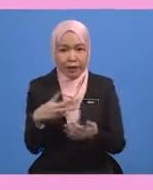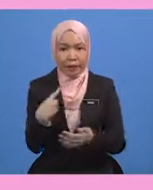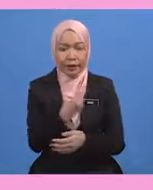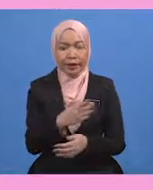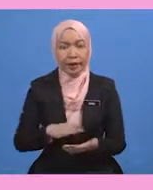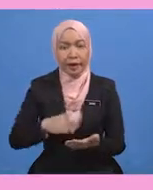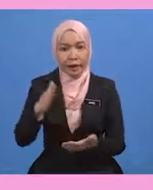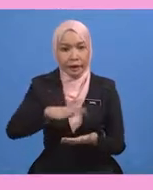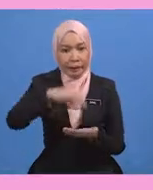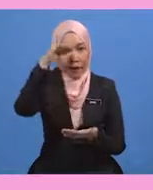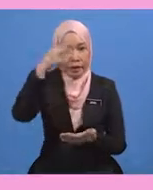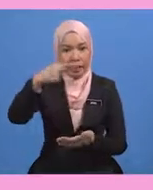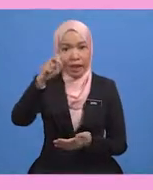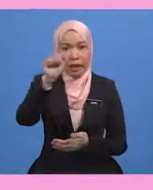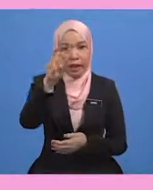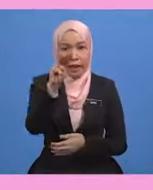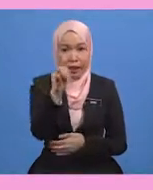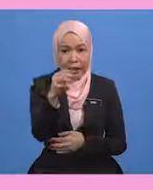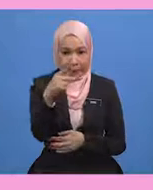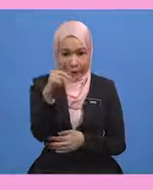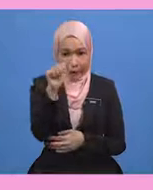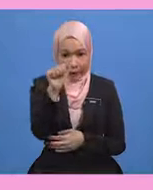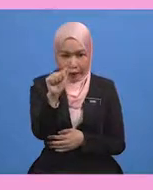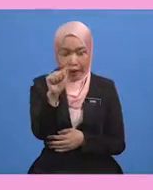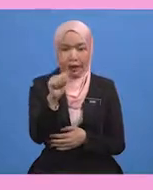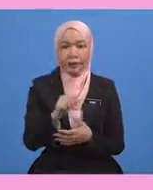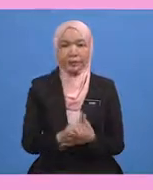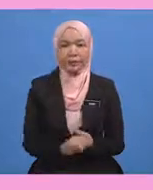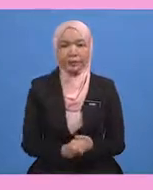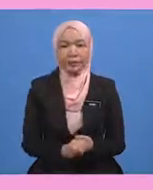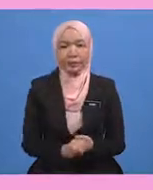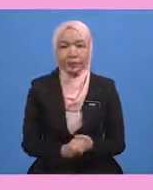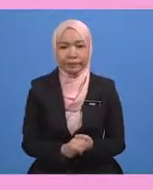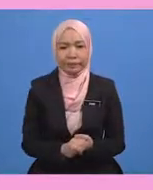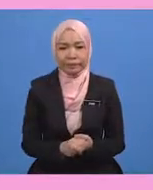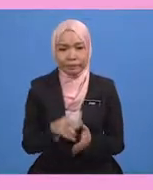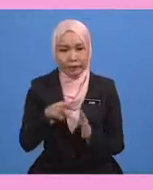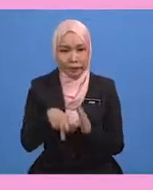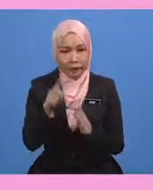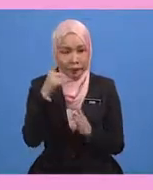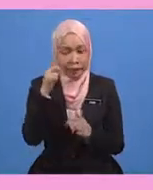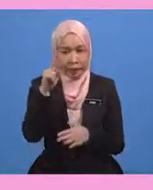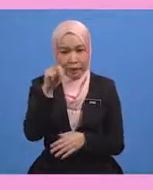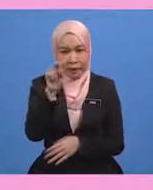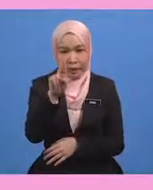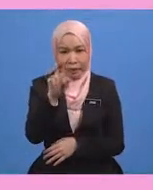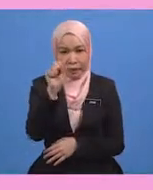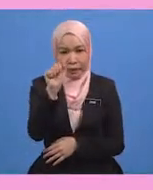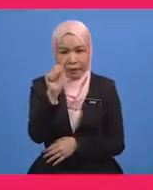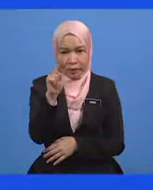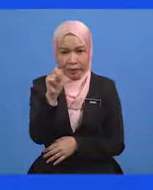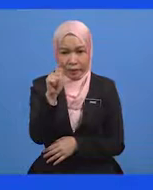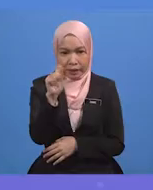Hamka Permata Nusantara, pelajaran ke-31 dalam bahagian Sirah dan Tamadun